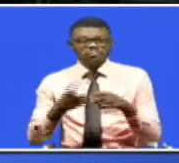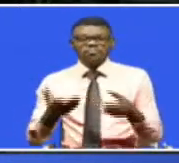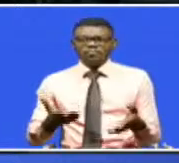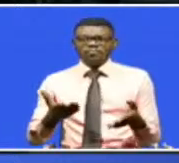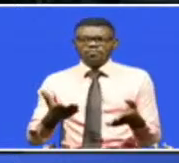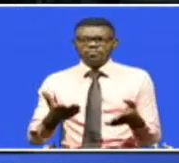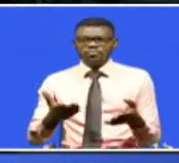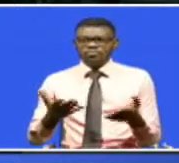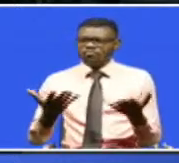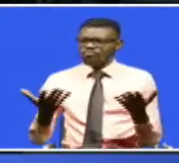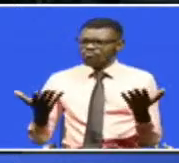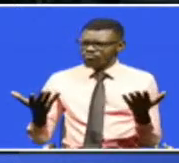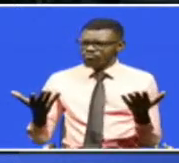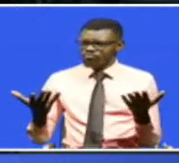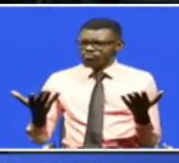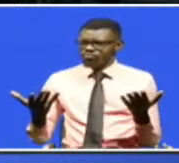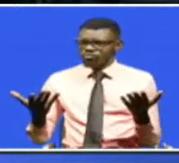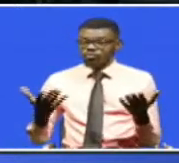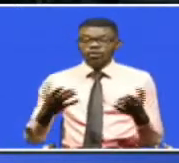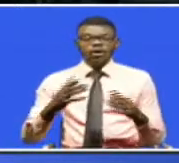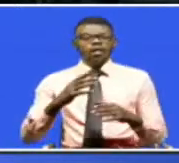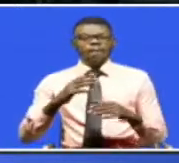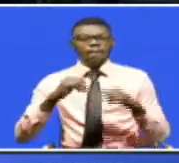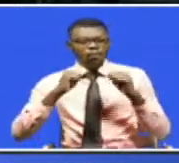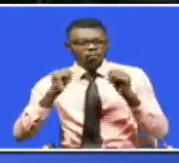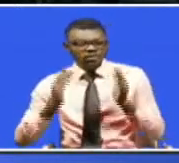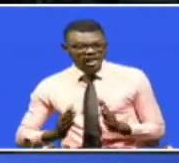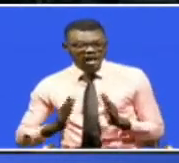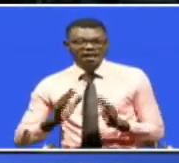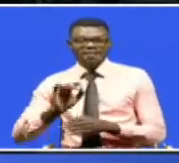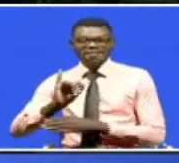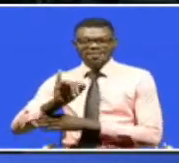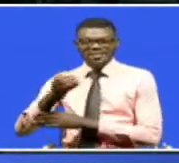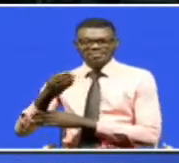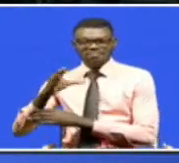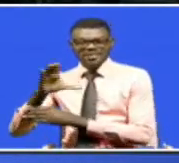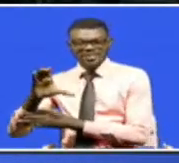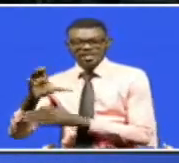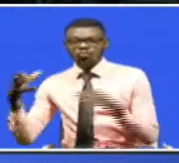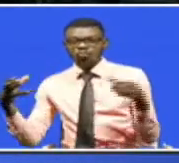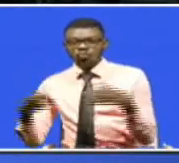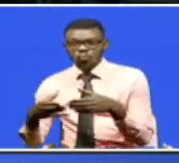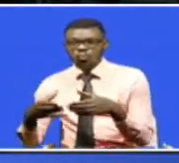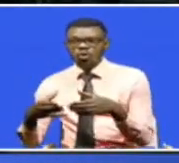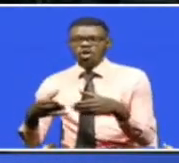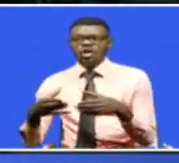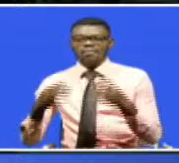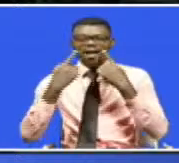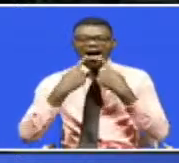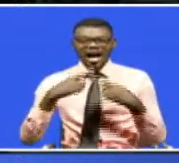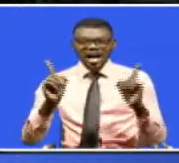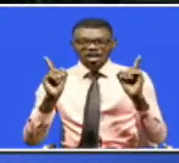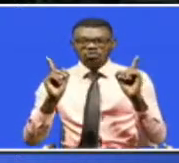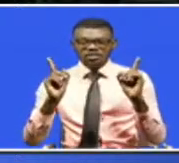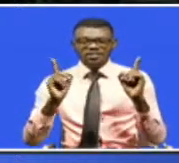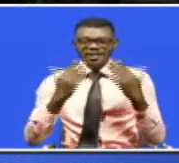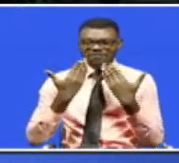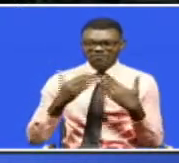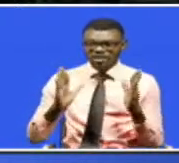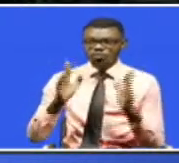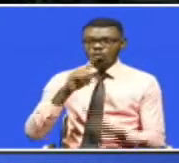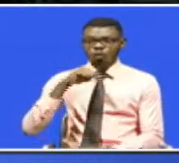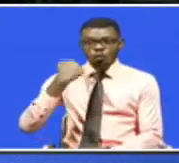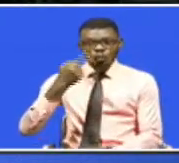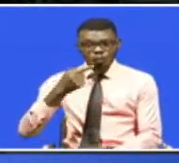saa moja hivi ndivyo ambapo maafisa wa tume huru ya uchaguzi IEBC wameweza kumtangaza George